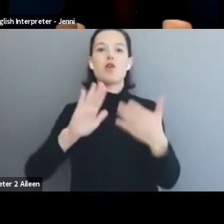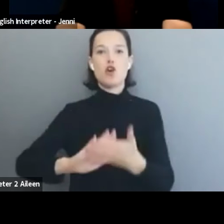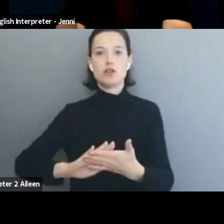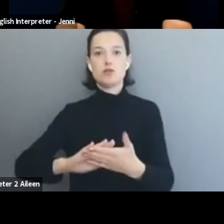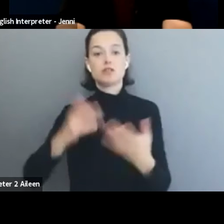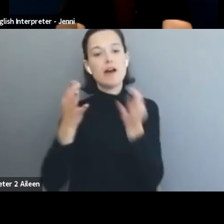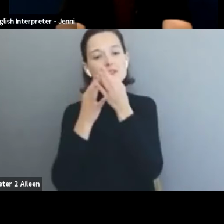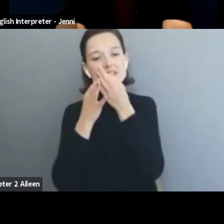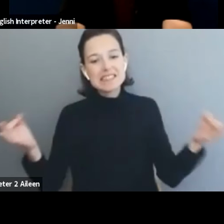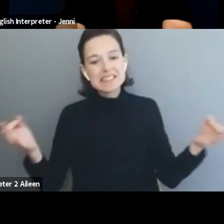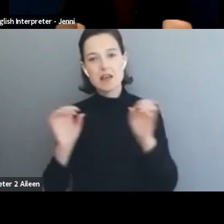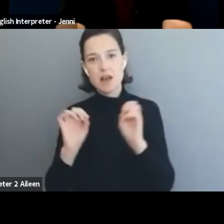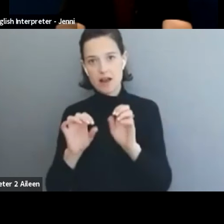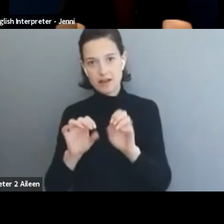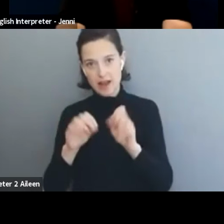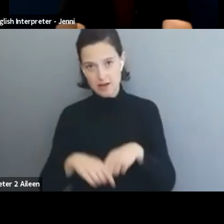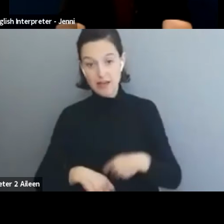in entsprechenden